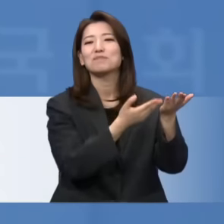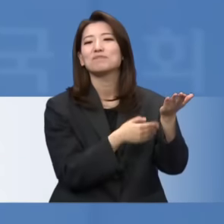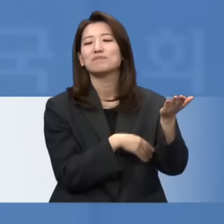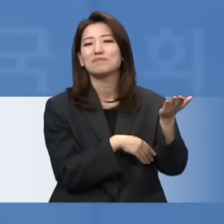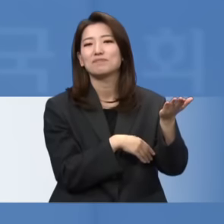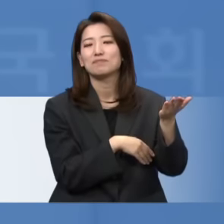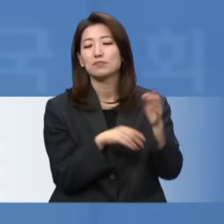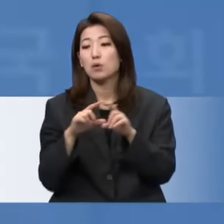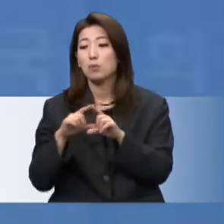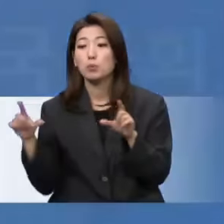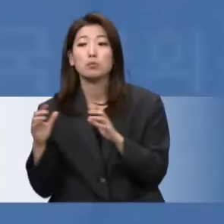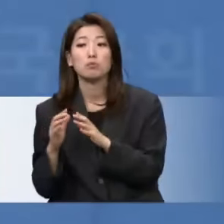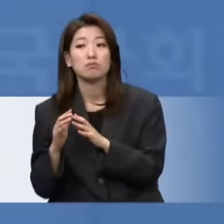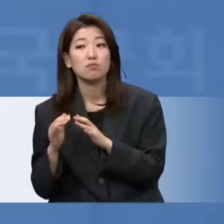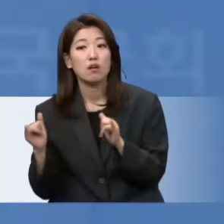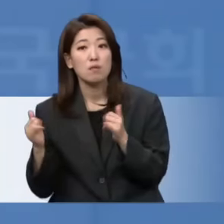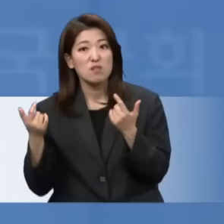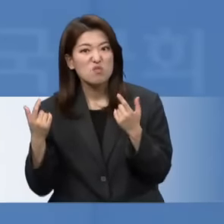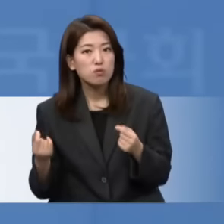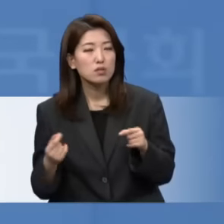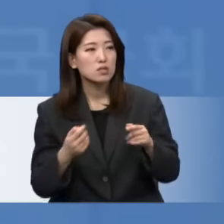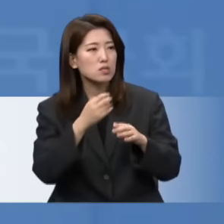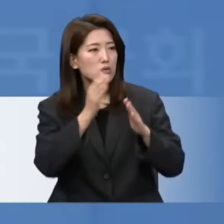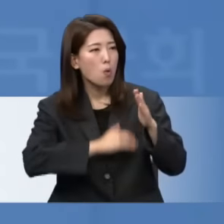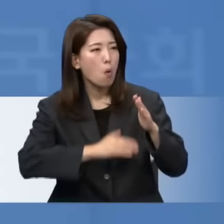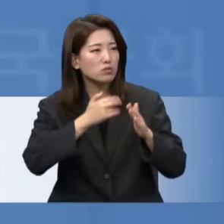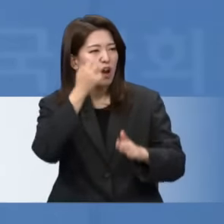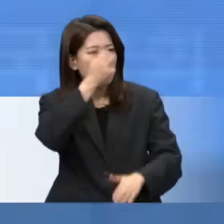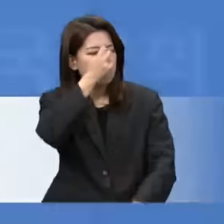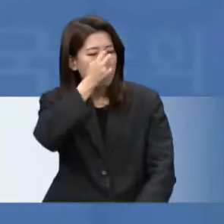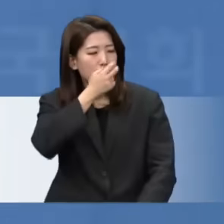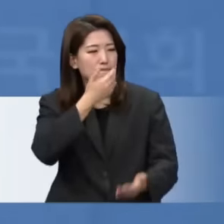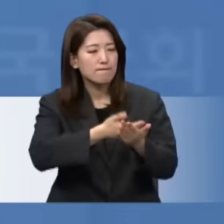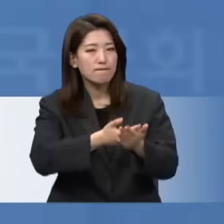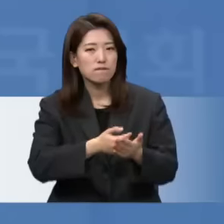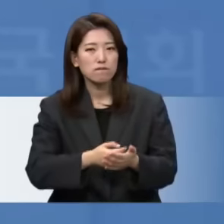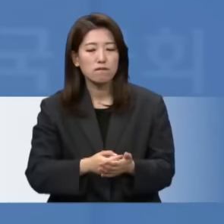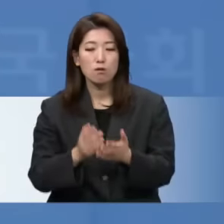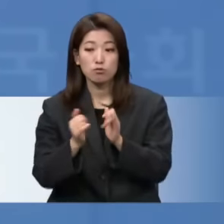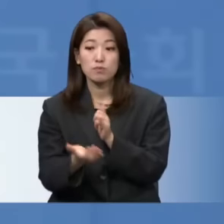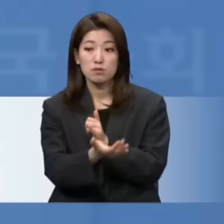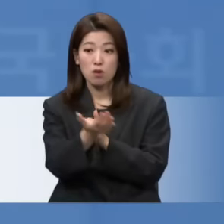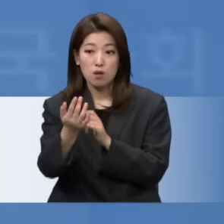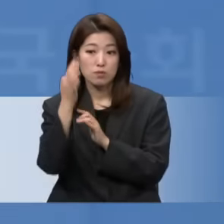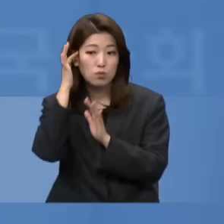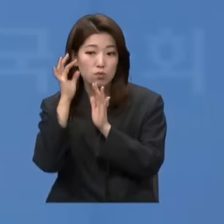사람들과 같이 공정하게 수사록 하라는 국민의 명령을 받드는